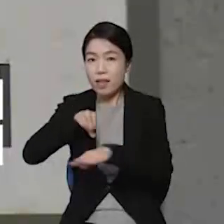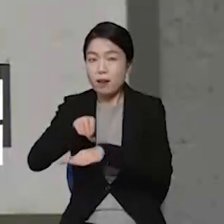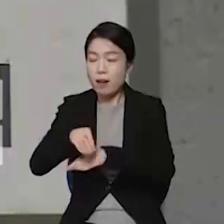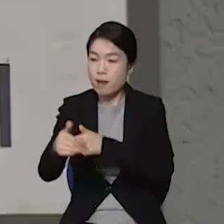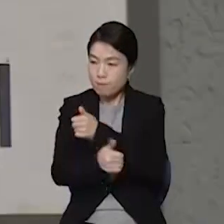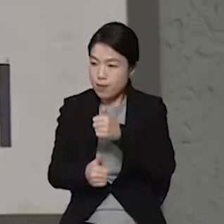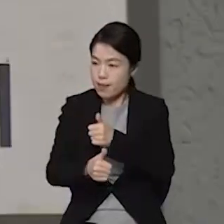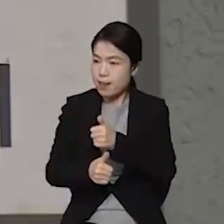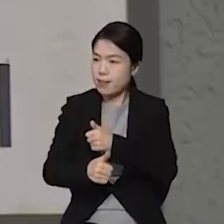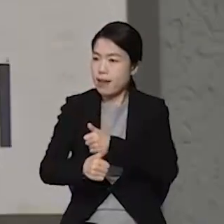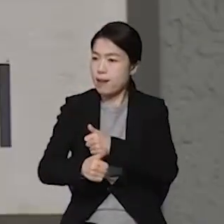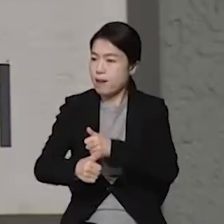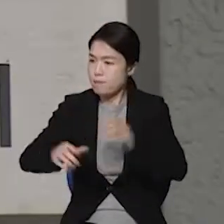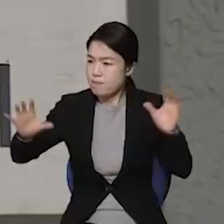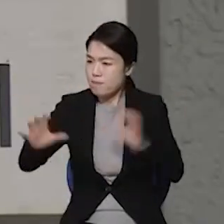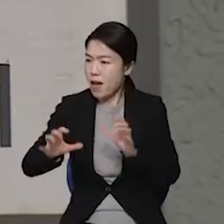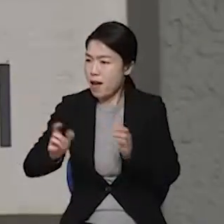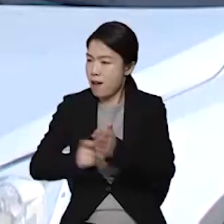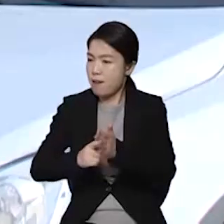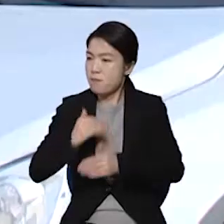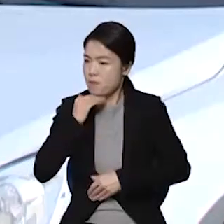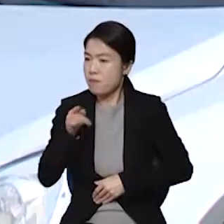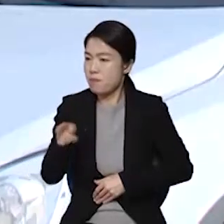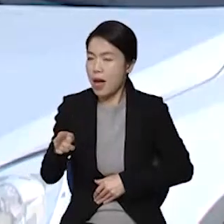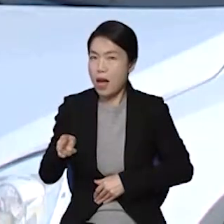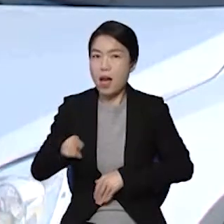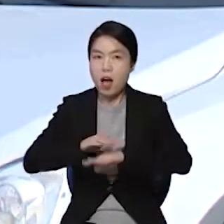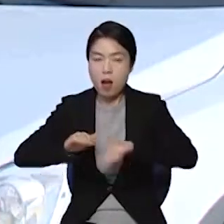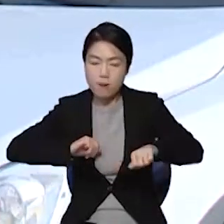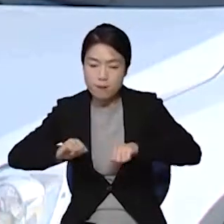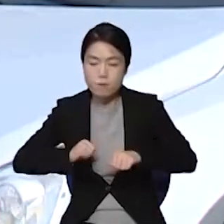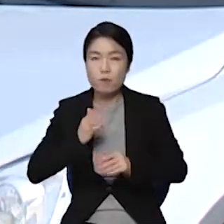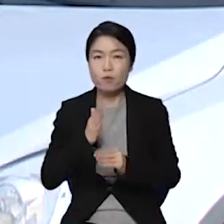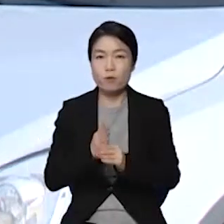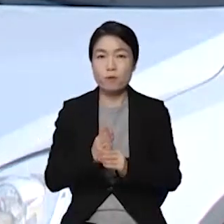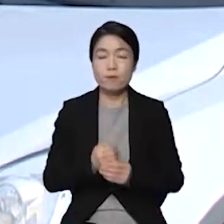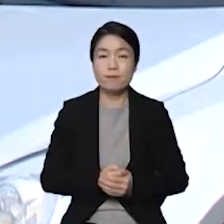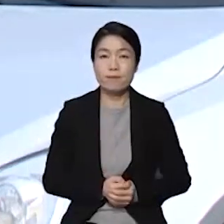간부들에게 비상대기를 지시하는 등 대응에 나서고 있습니다. KBC 조윤정입니다.